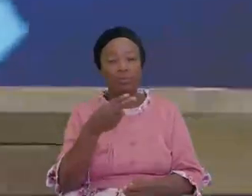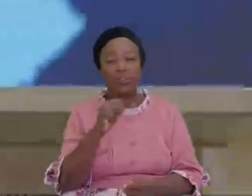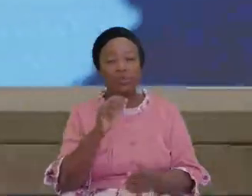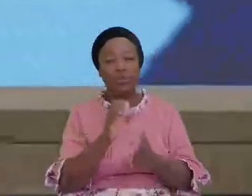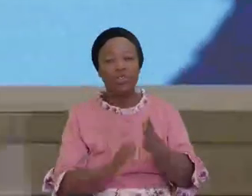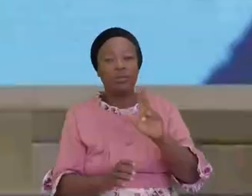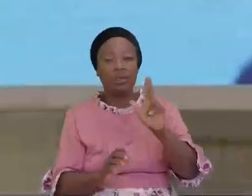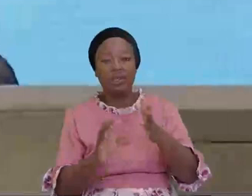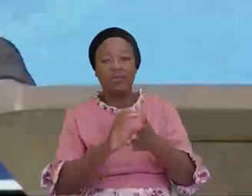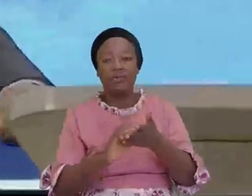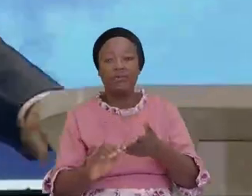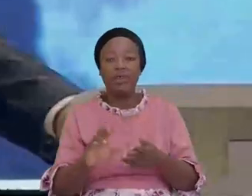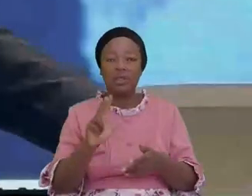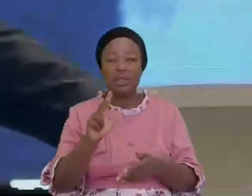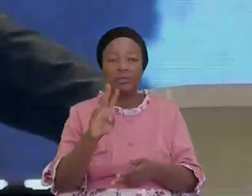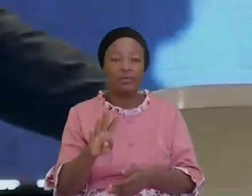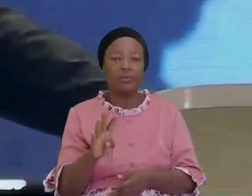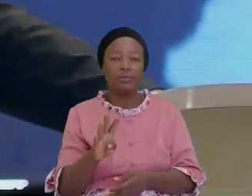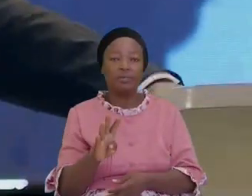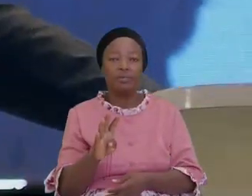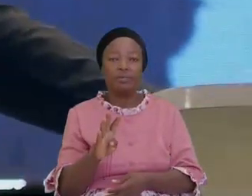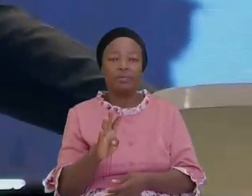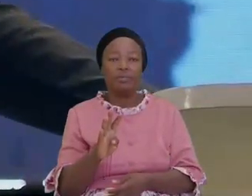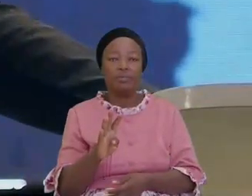En Jean chapitre 3, verset 34.